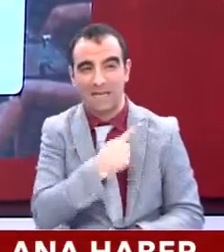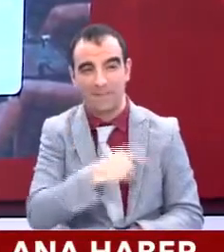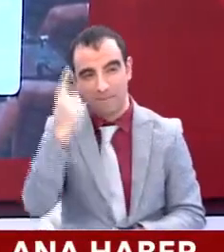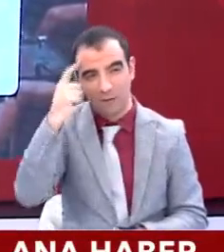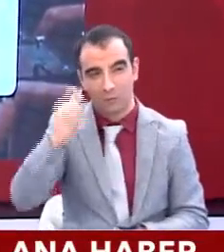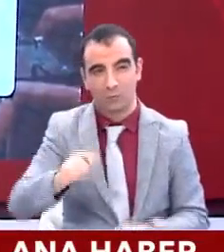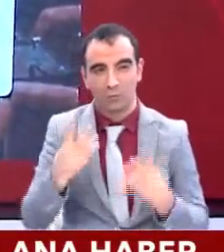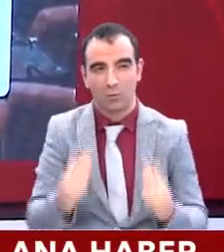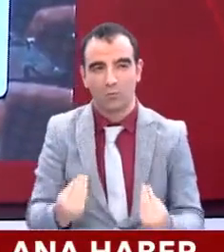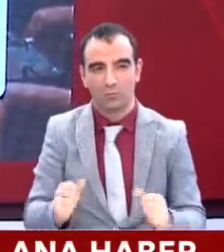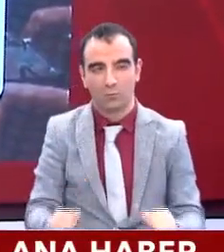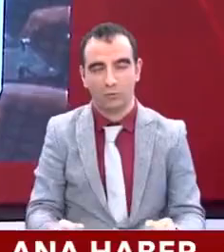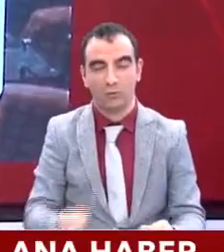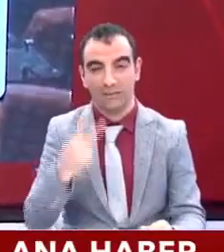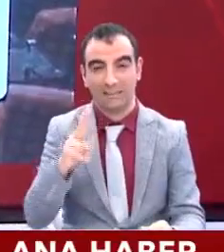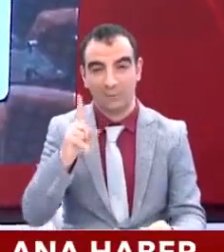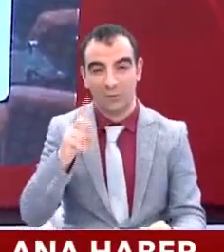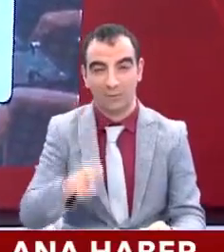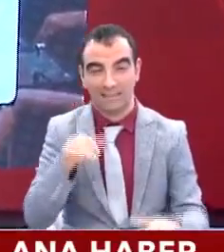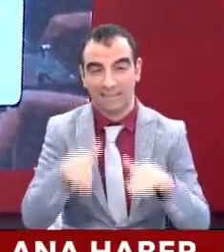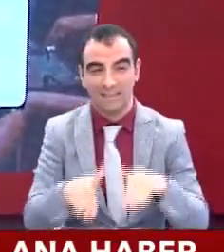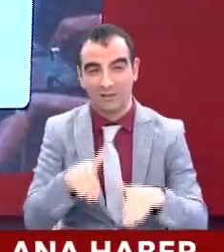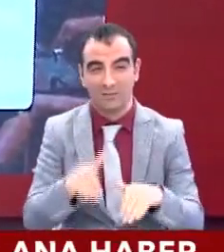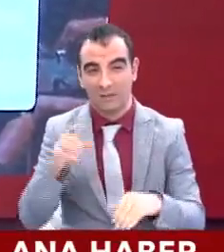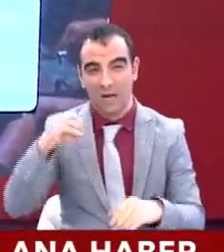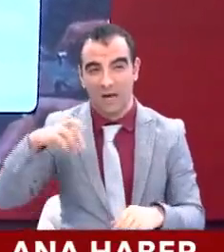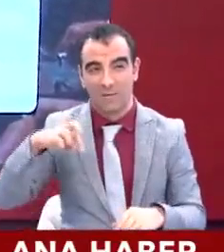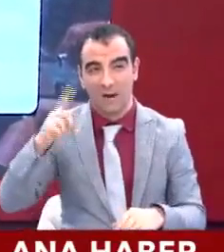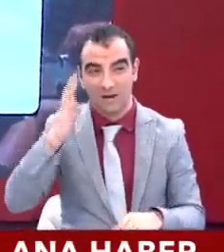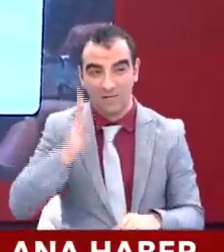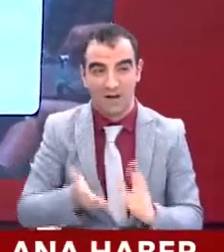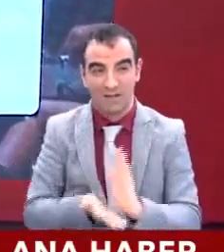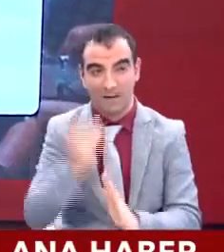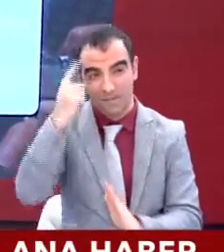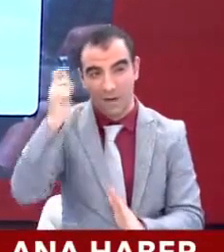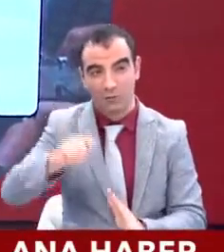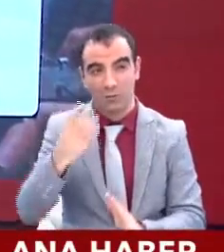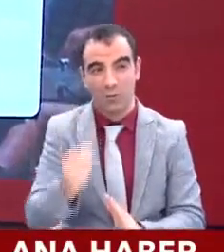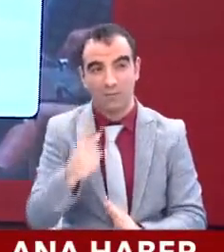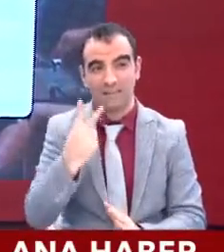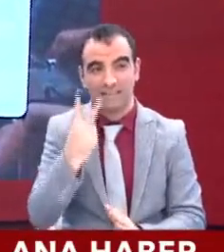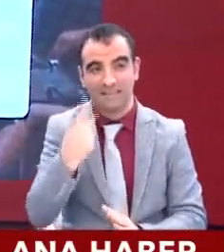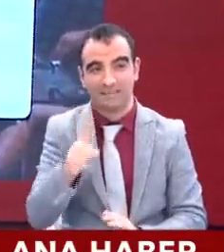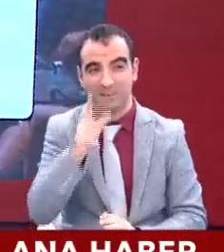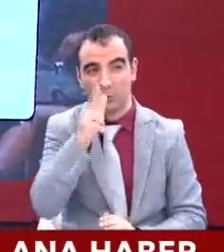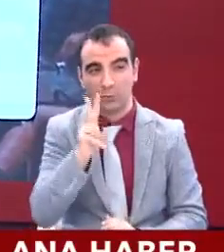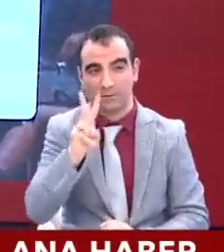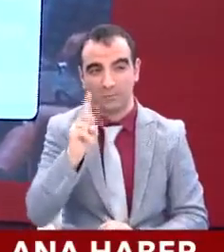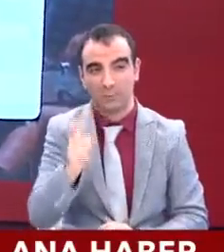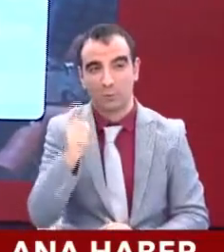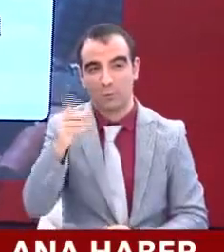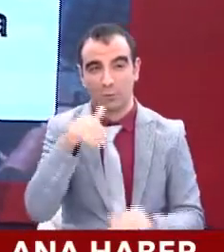başvurusunda bulunmuştu 2018 seçimlerinde AK Parti rekor kırmış 7.329'da en çok